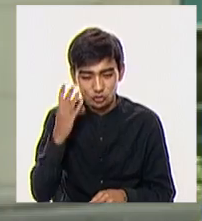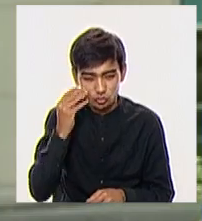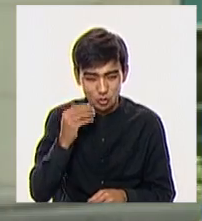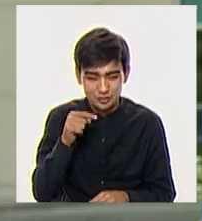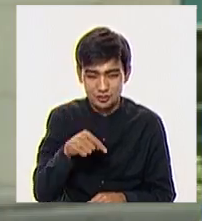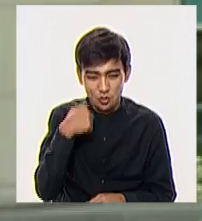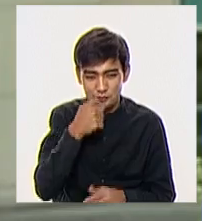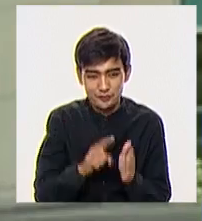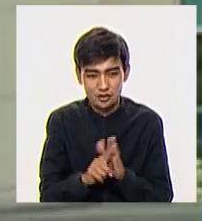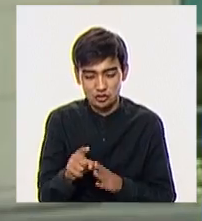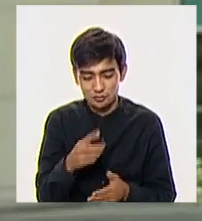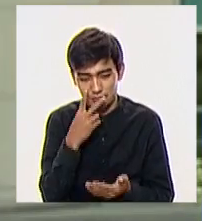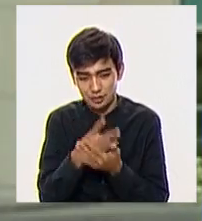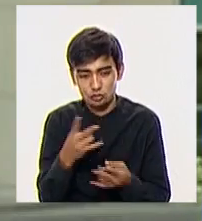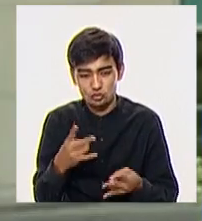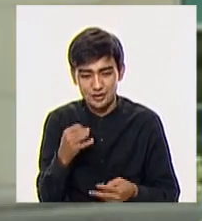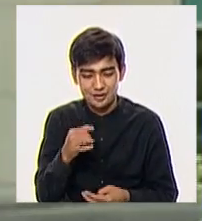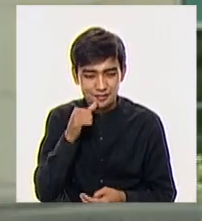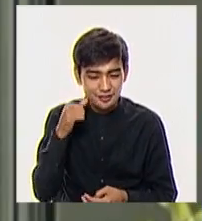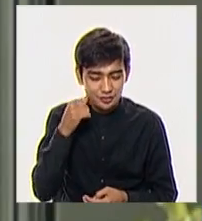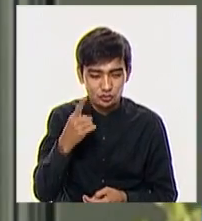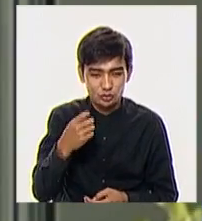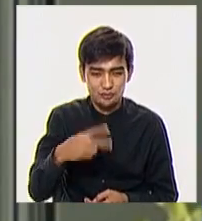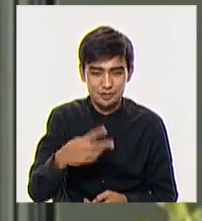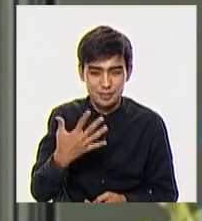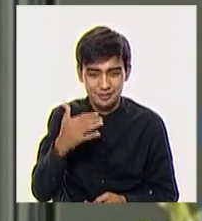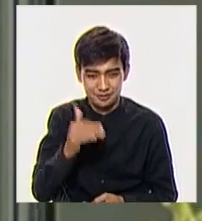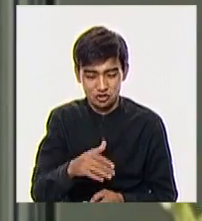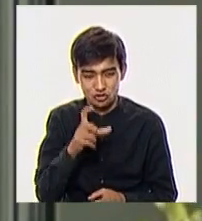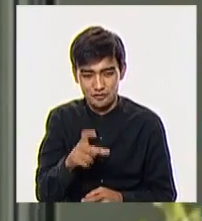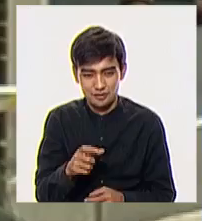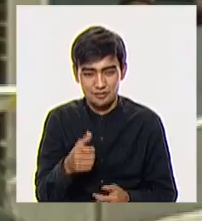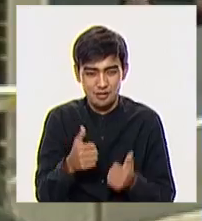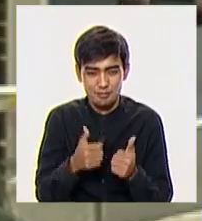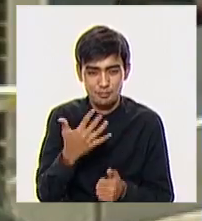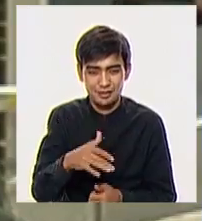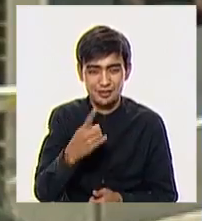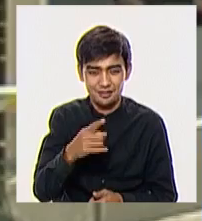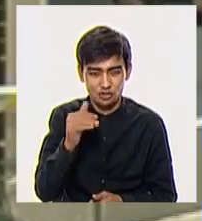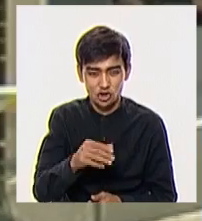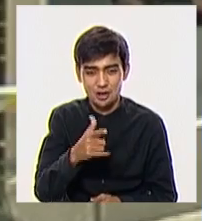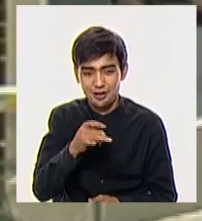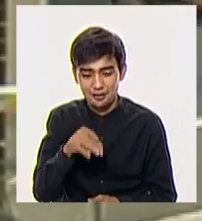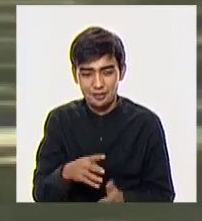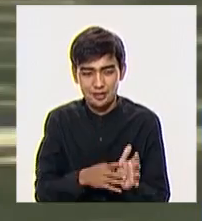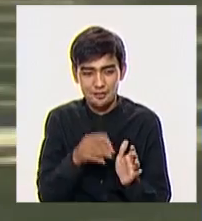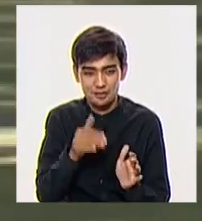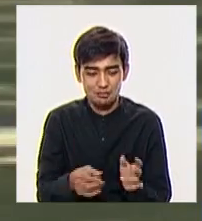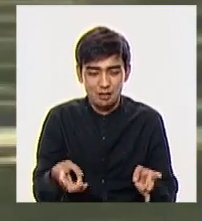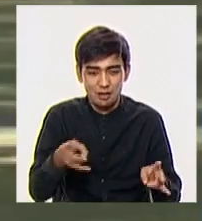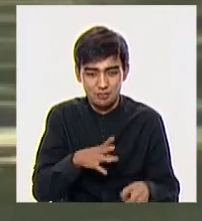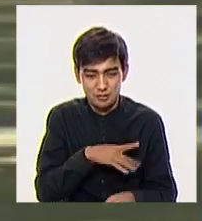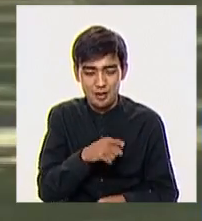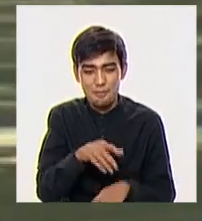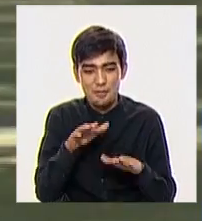оқу жылының басында шығару керек дейді. Былтыр 125 мың талапкер таласқан 51 мың гранттың 9 мыңы артылып қалған. Бұл